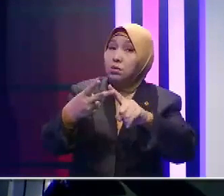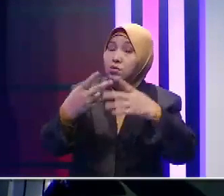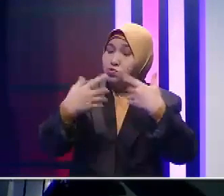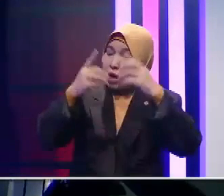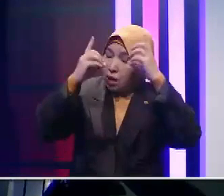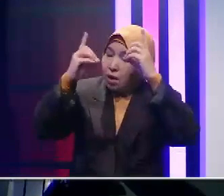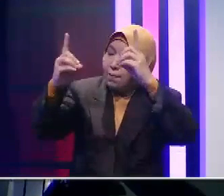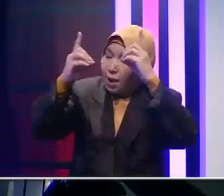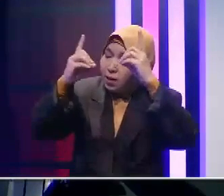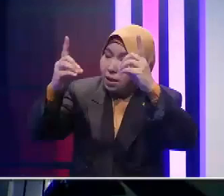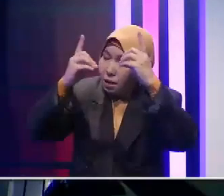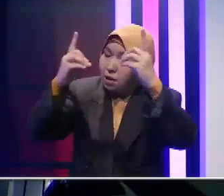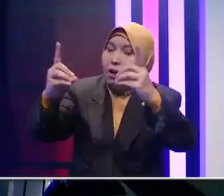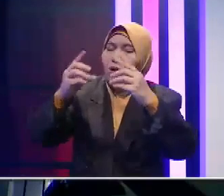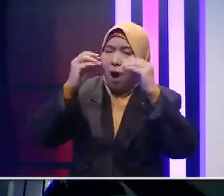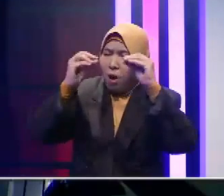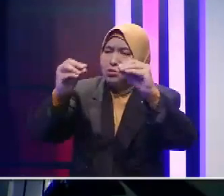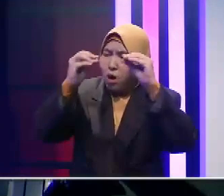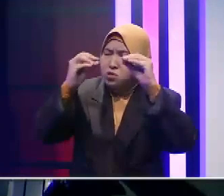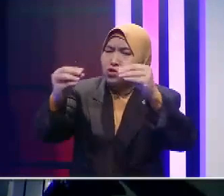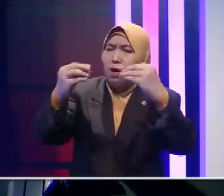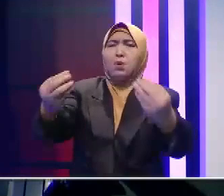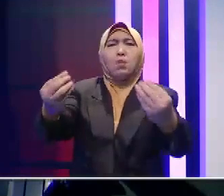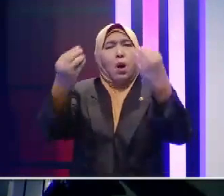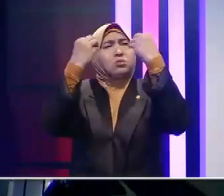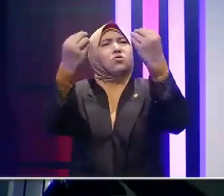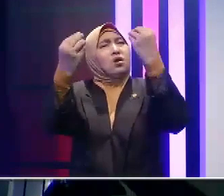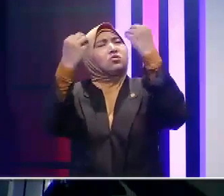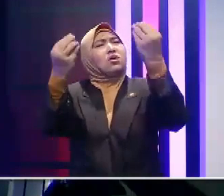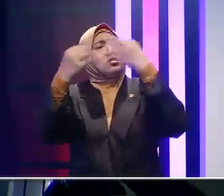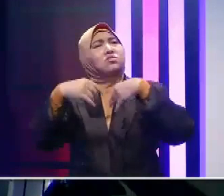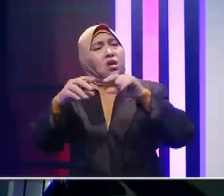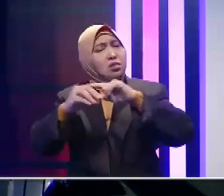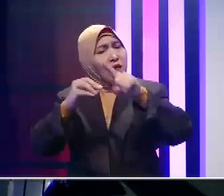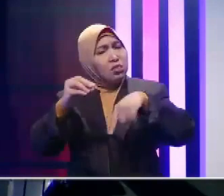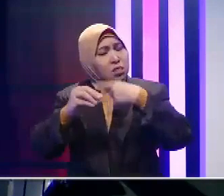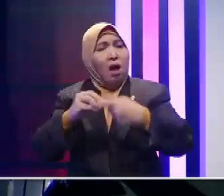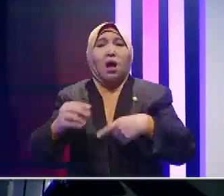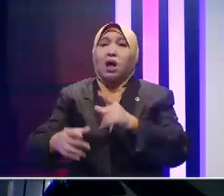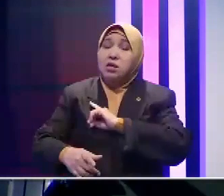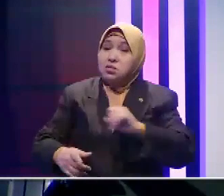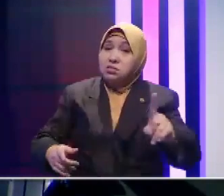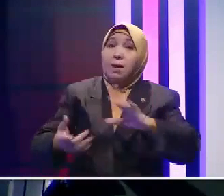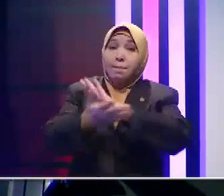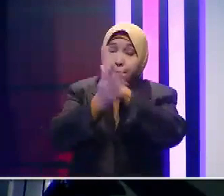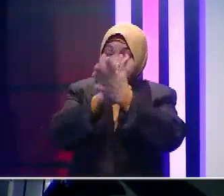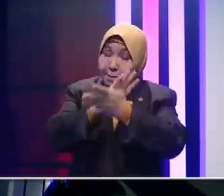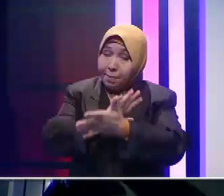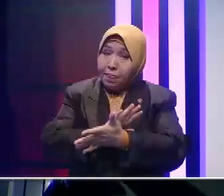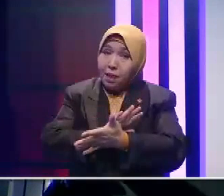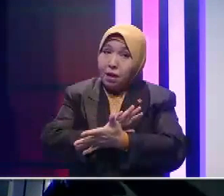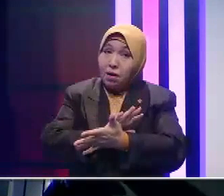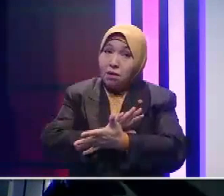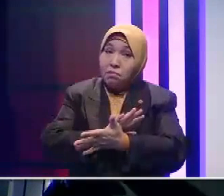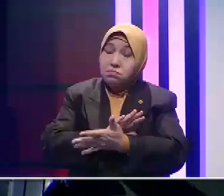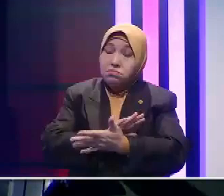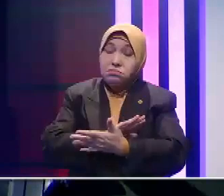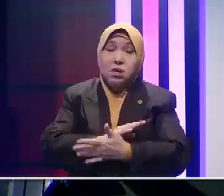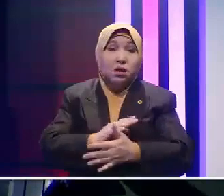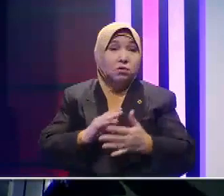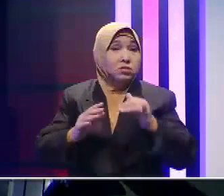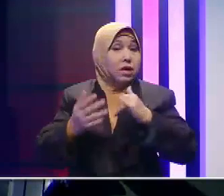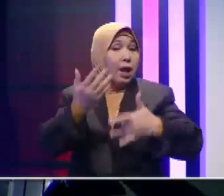tentang Islam, mula diberitahu tentang Islam. Dulu tuan-tuan dan puan-puan dan Ustaz Sanusi dan juga Tirmizi, dulu